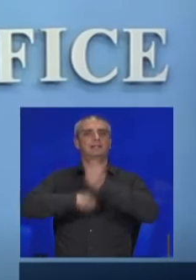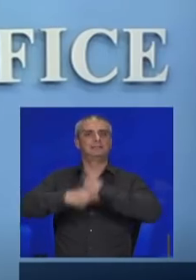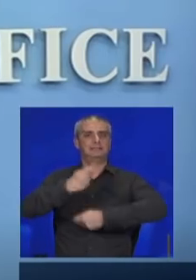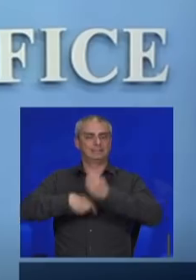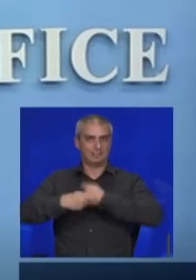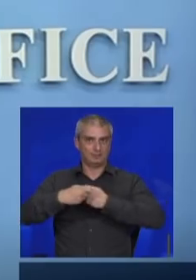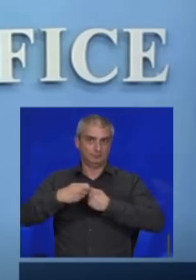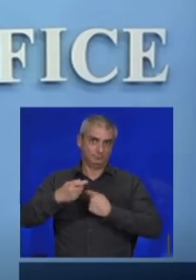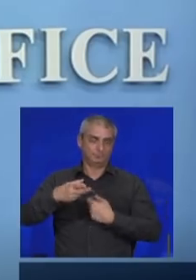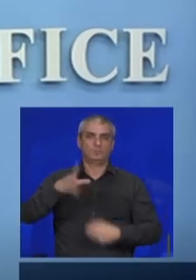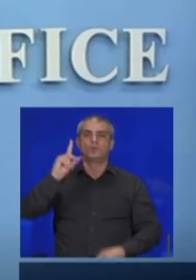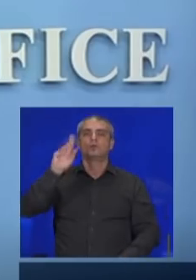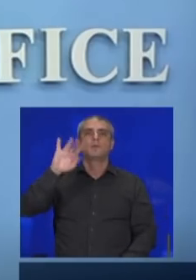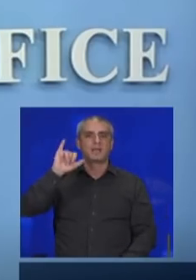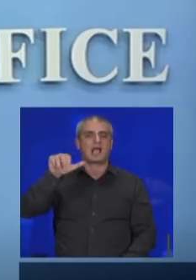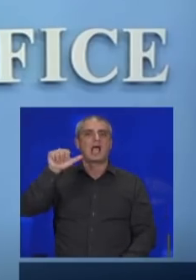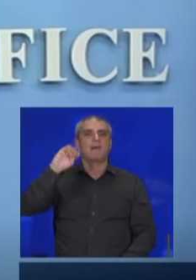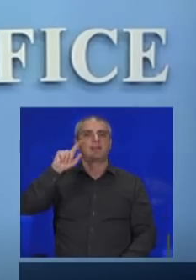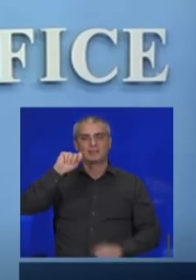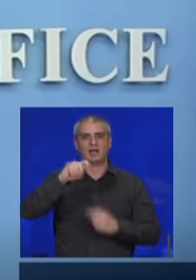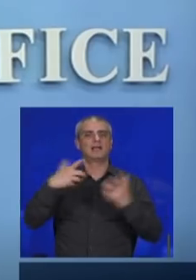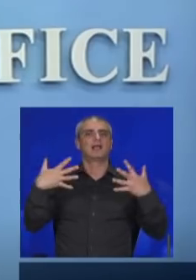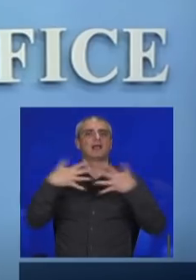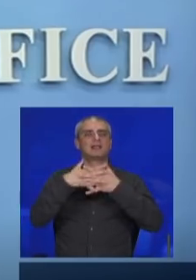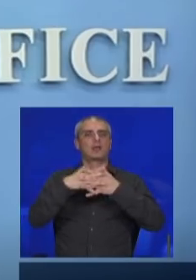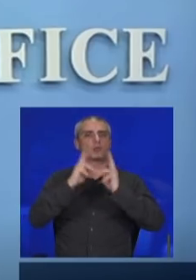אמיתי, לנשיא התאחדות התעשיינים, רון תומר.